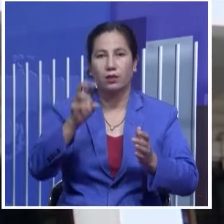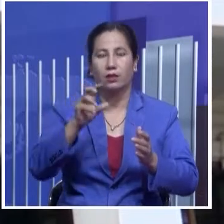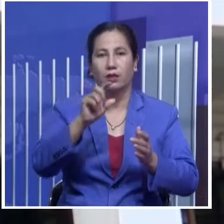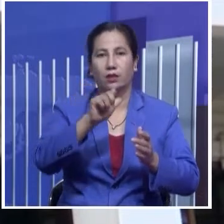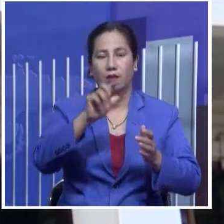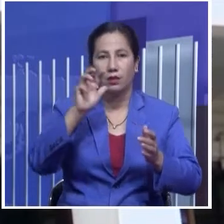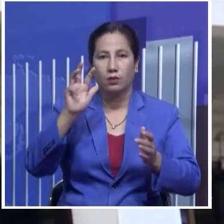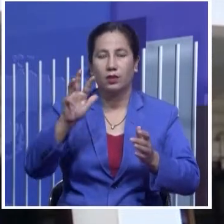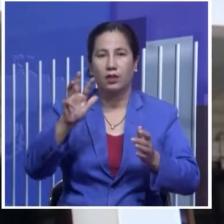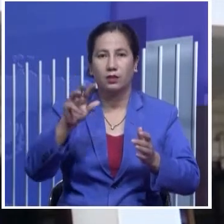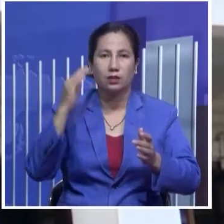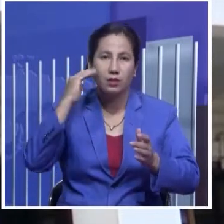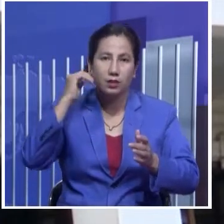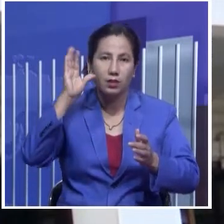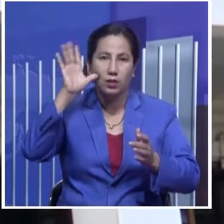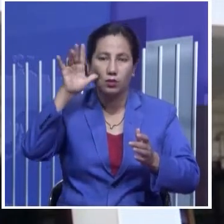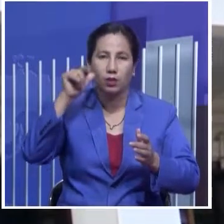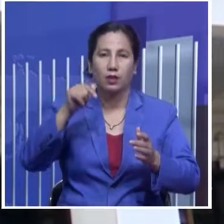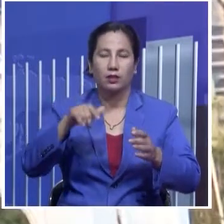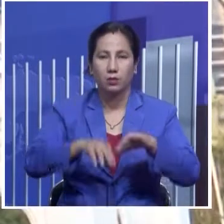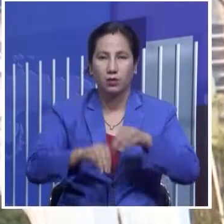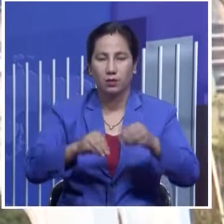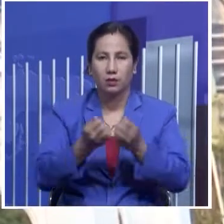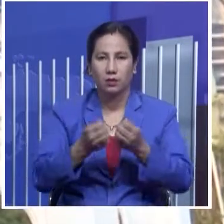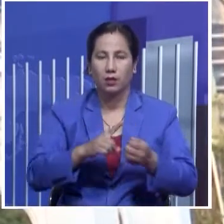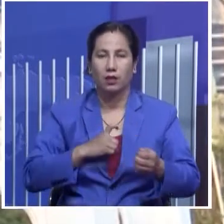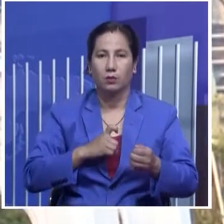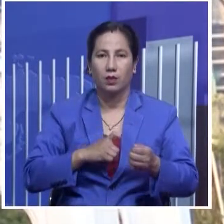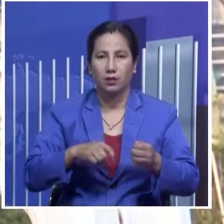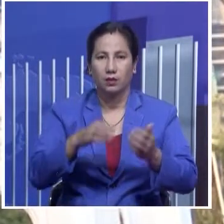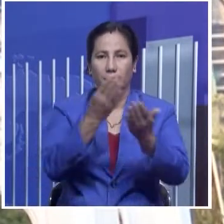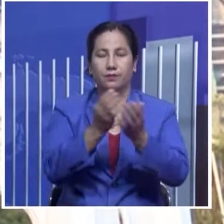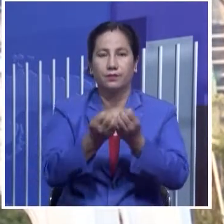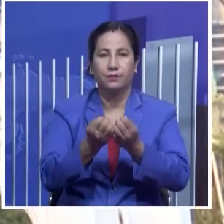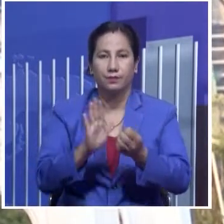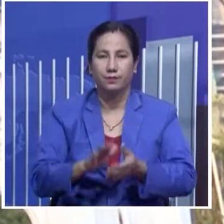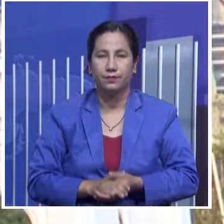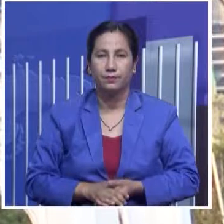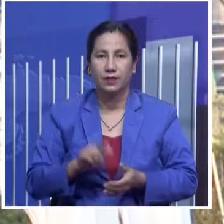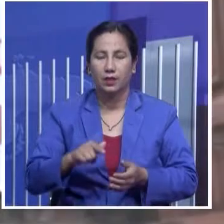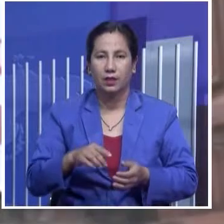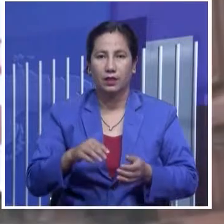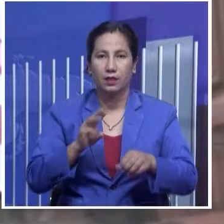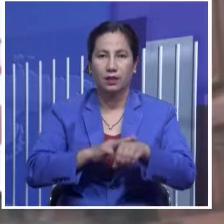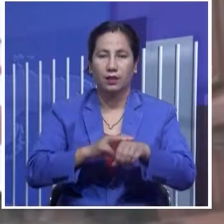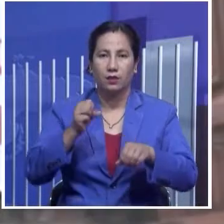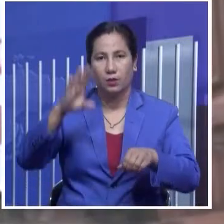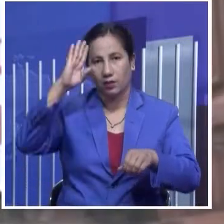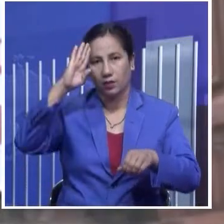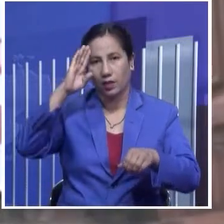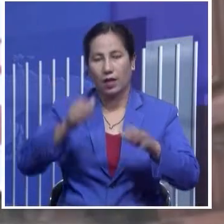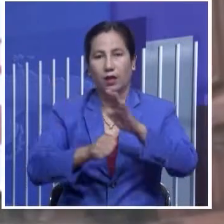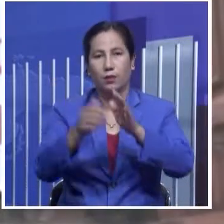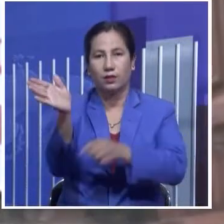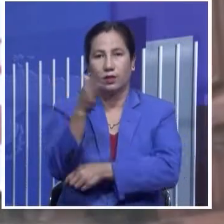2 गते शुक्रबारका लागि एकै चरणमा निर्वाचन गर्न आयोगको तर्फबाट सिफारिस गरिएको बताउनुभयो। सोही अवसरमा सरकारका तर्फबाट